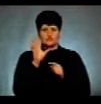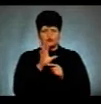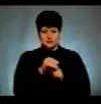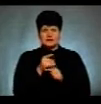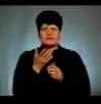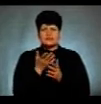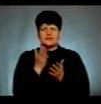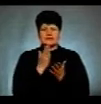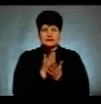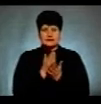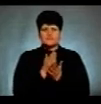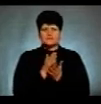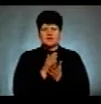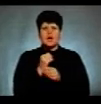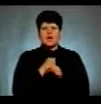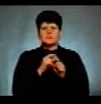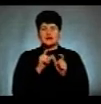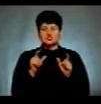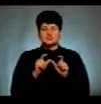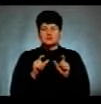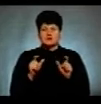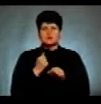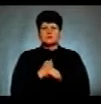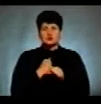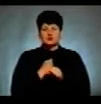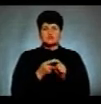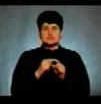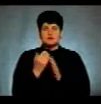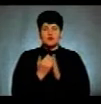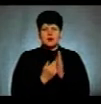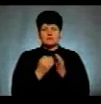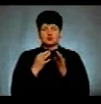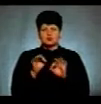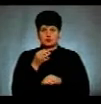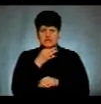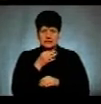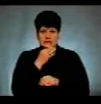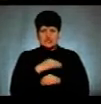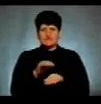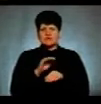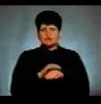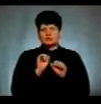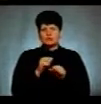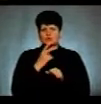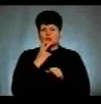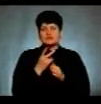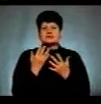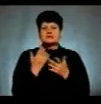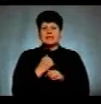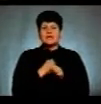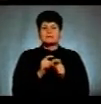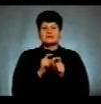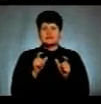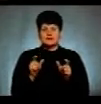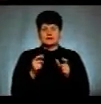є розміщені аптечні заклади, які працюють по даній програмі «Доступні ліки». І фактично може побачити, скільки аптечних